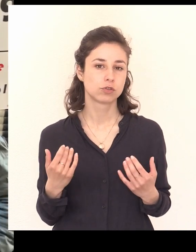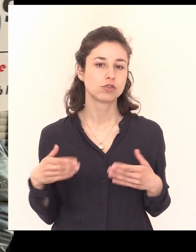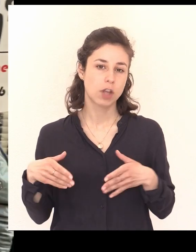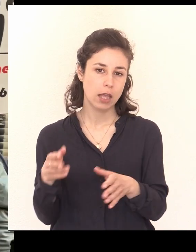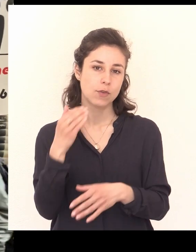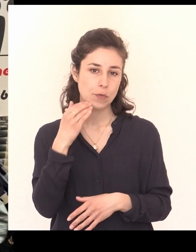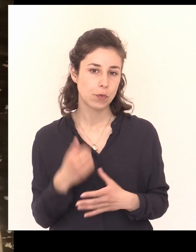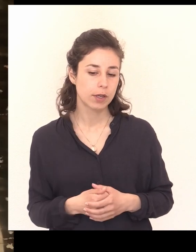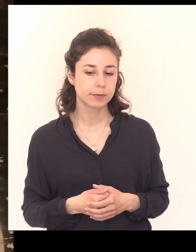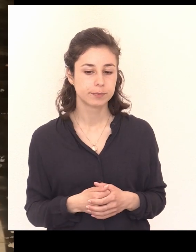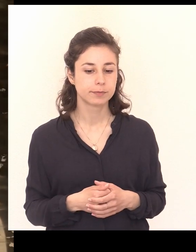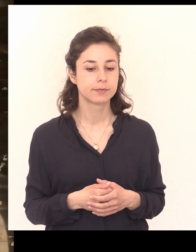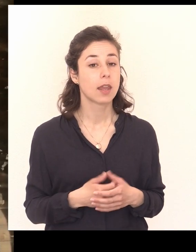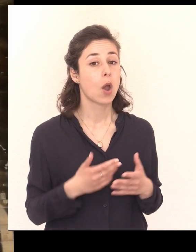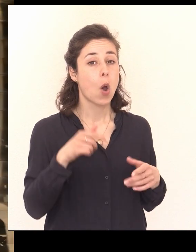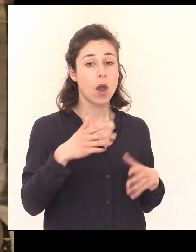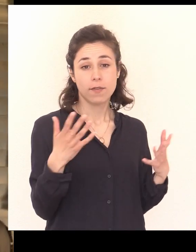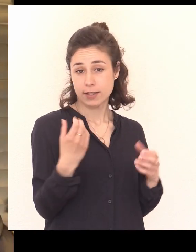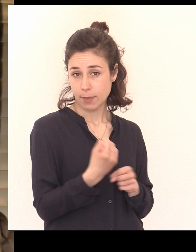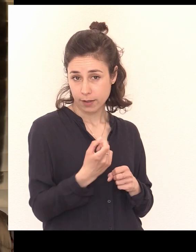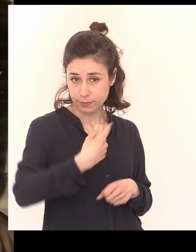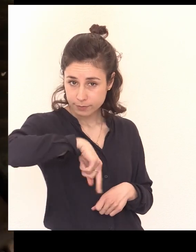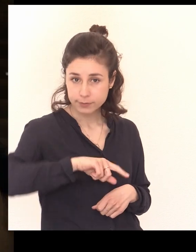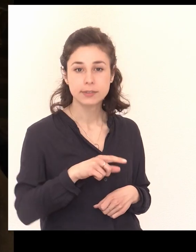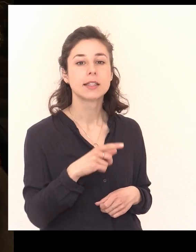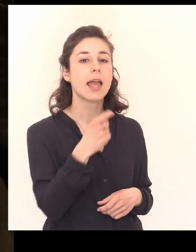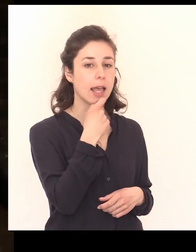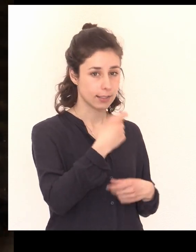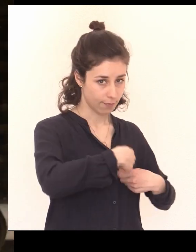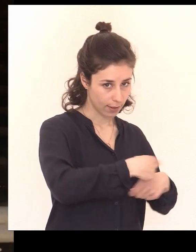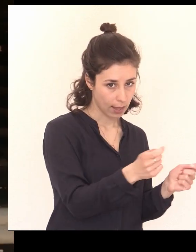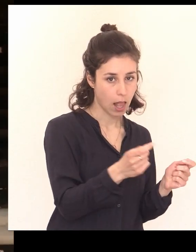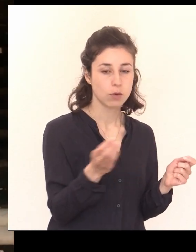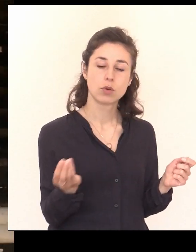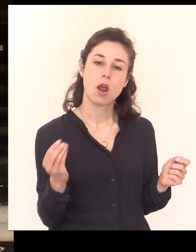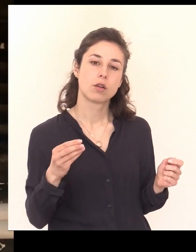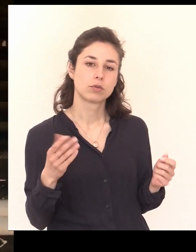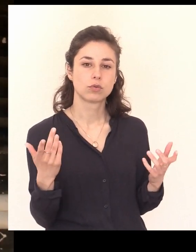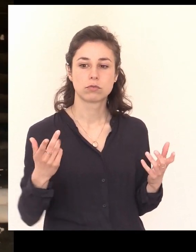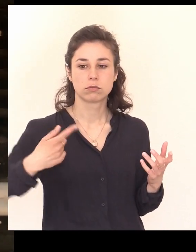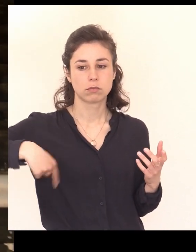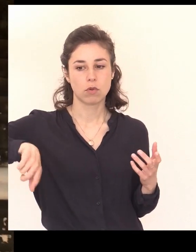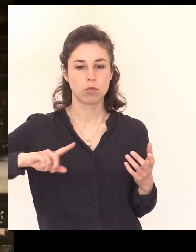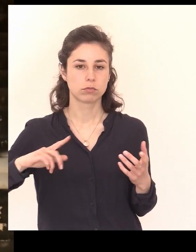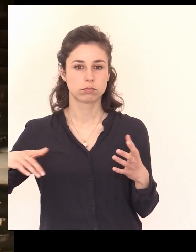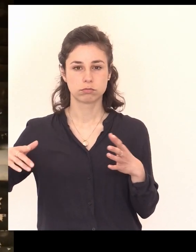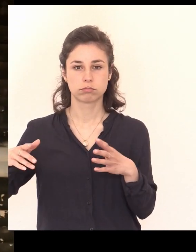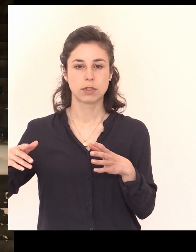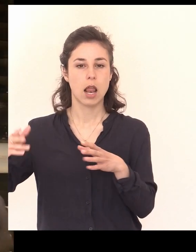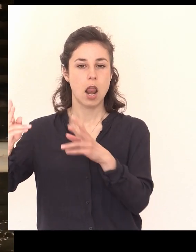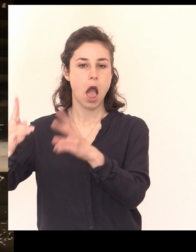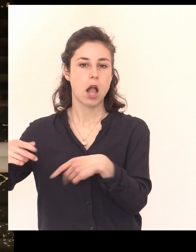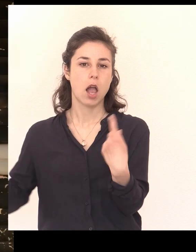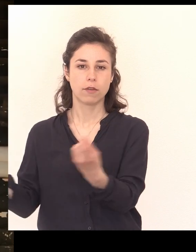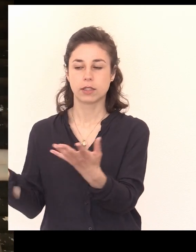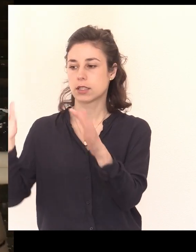aber ich lebe auf der Straße. Was machen wir heute? Wir verteilen zusätzlich zu dem Essen noch Sachen, die wir noch in unserem Fundus